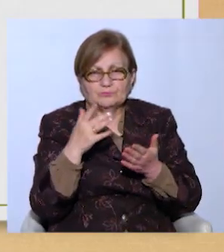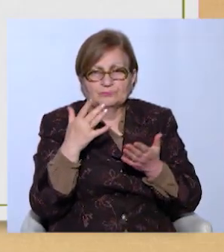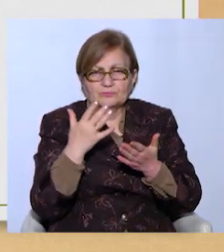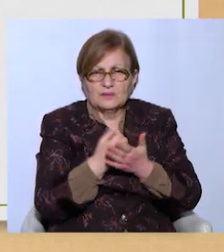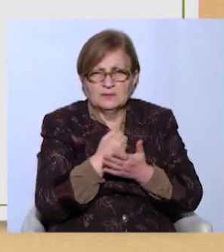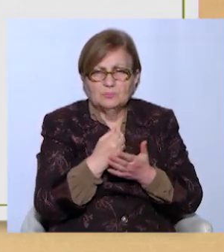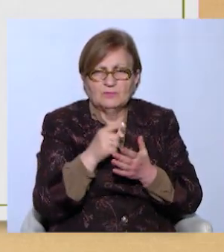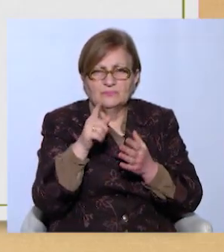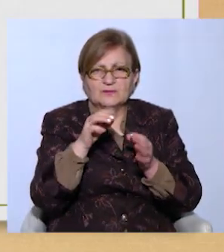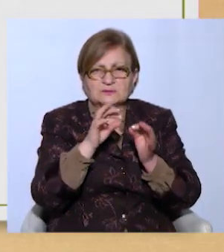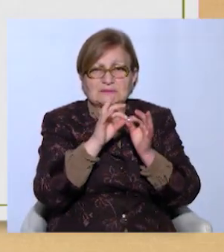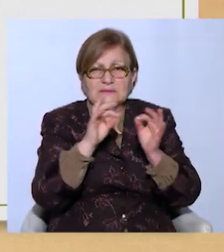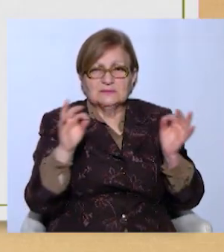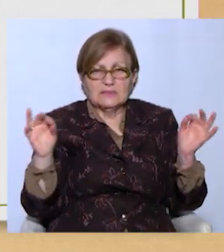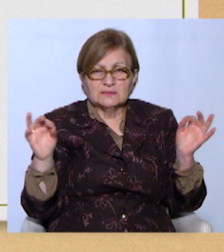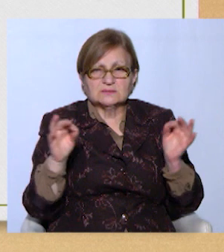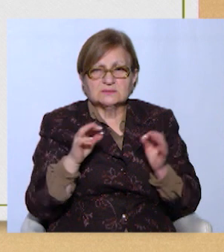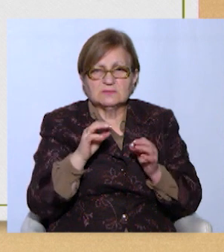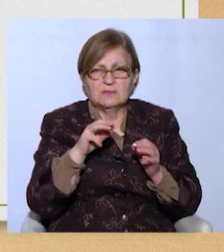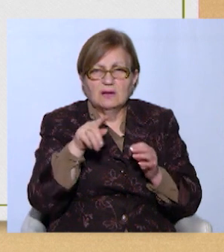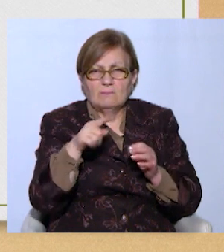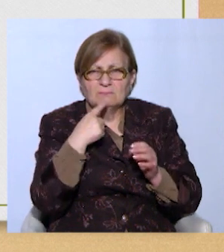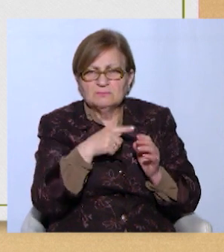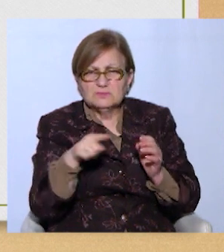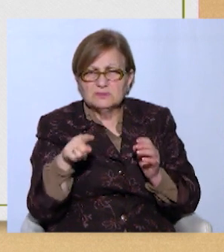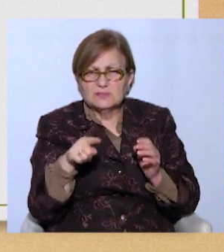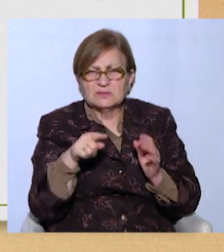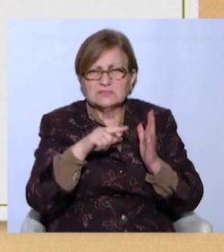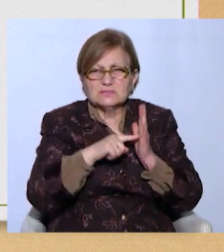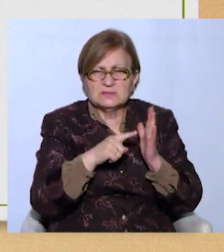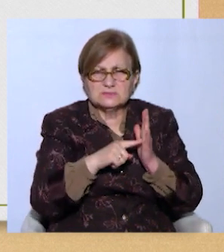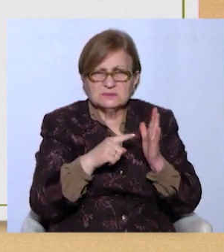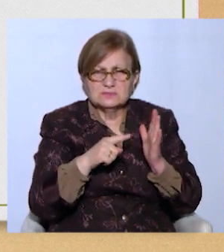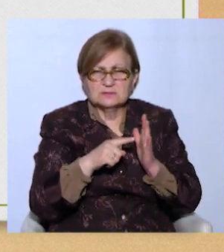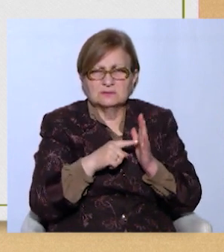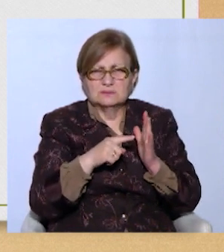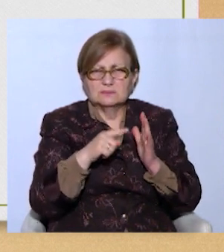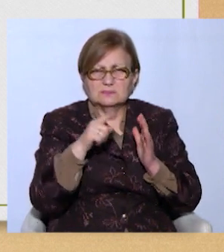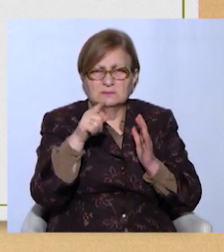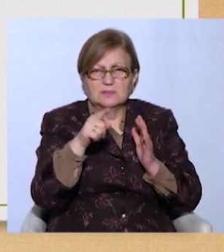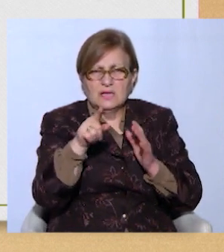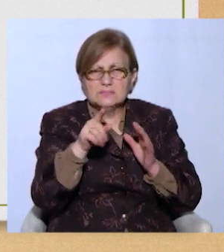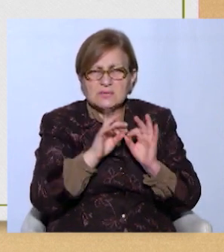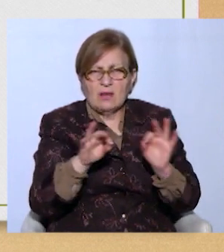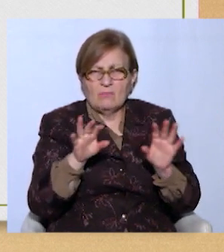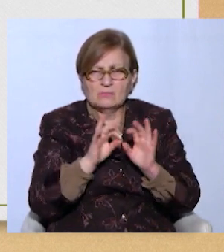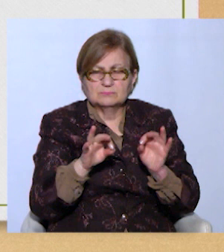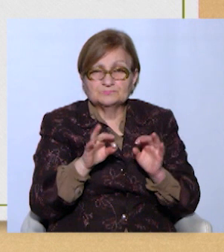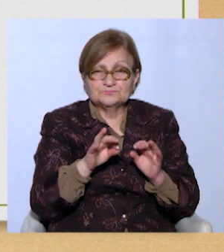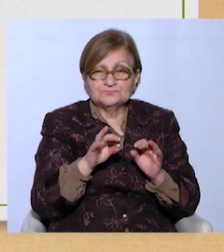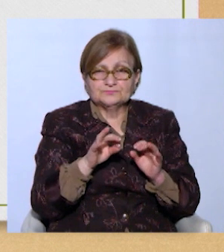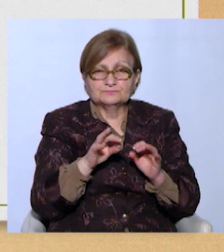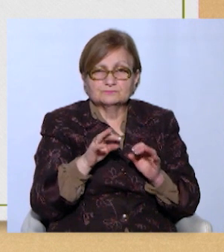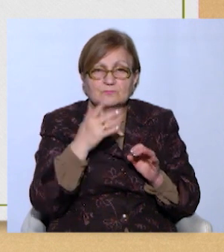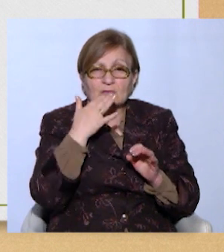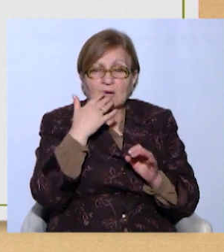m და n წერტილებიდან და დასახელებულია m-ი და n-ის კოორდინატები. ეს ამოცანაც არის ერთ-ერთი